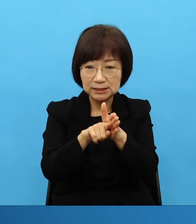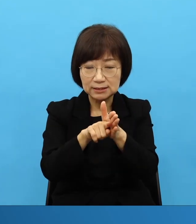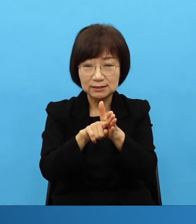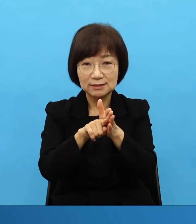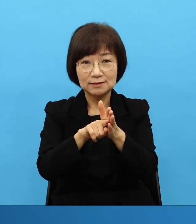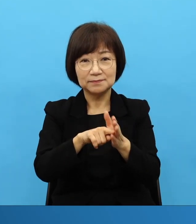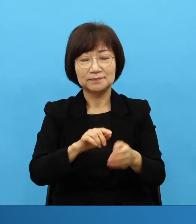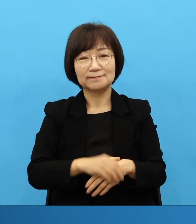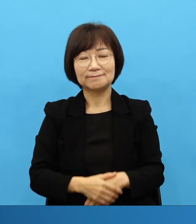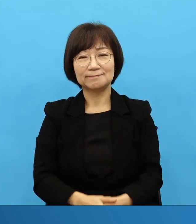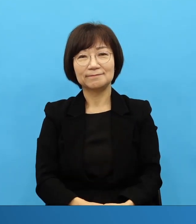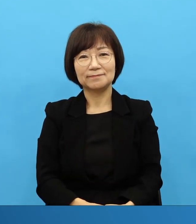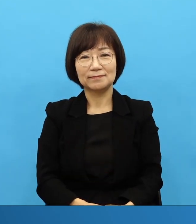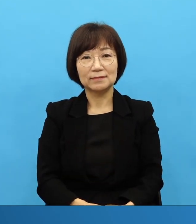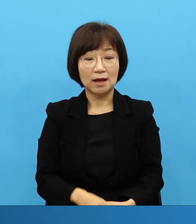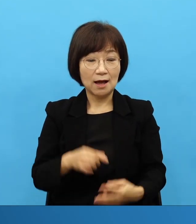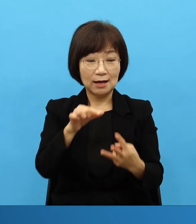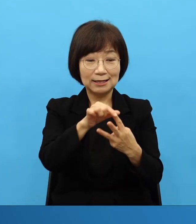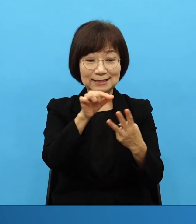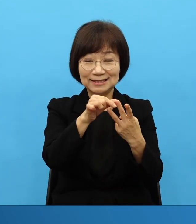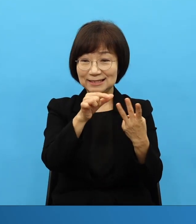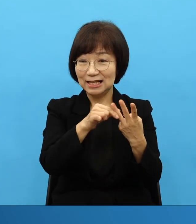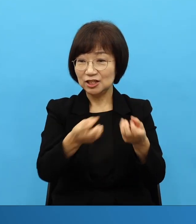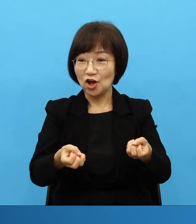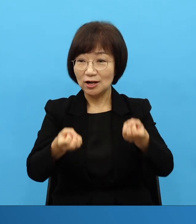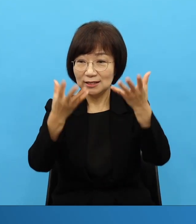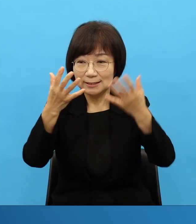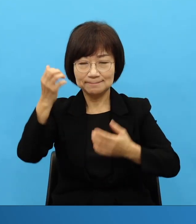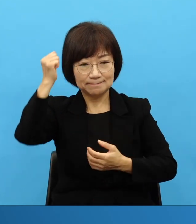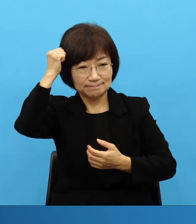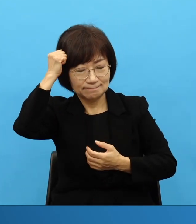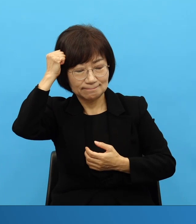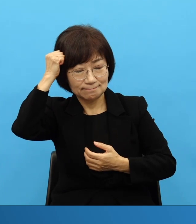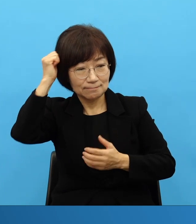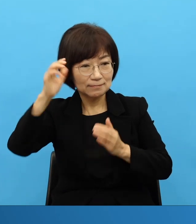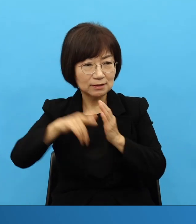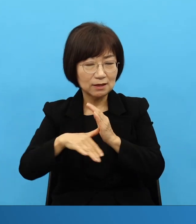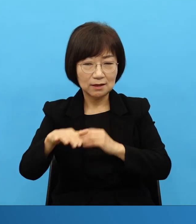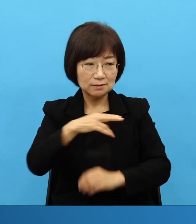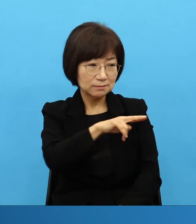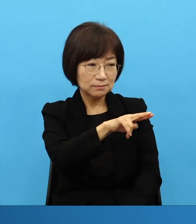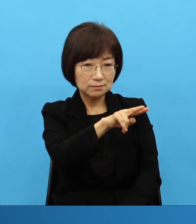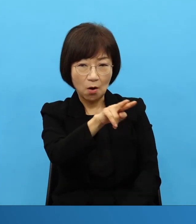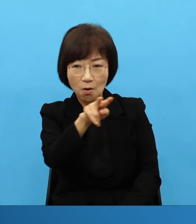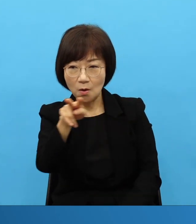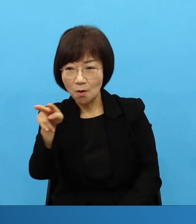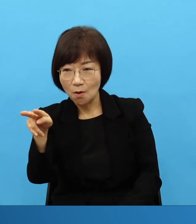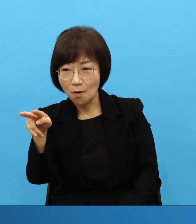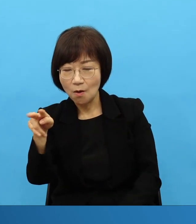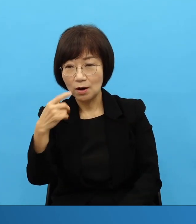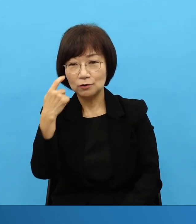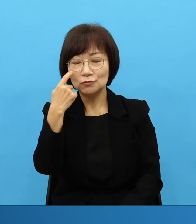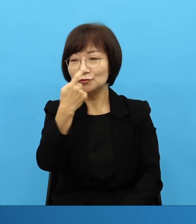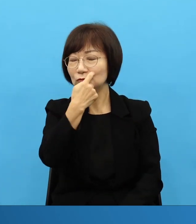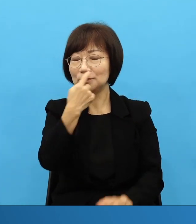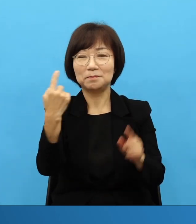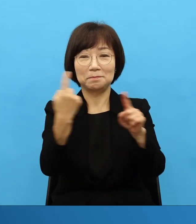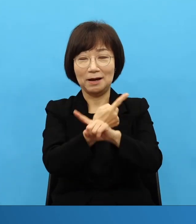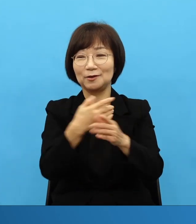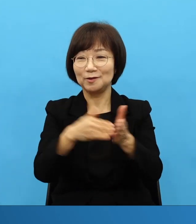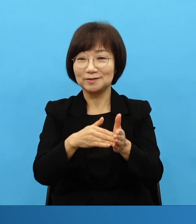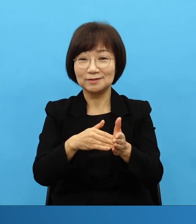여러분을 보는 순간 다르게 보여요. If that's so, as I even look at 진짜. you, I start to see things differently. 그러니까 실수한 사람을